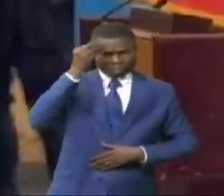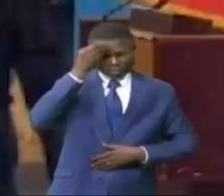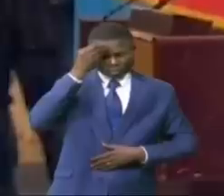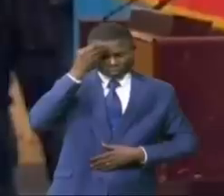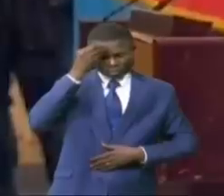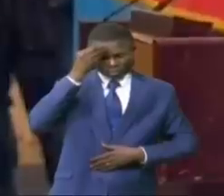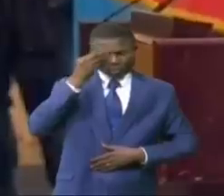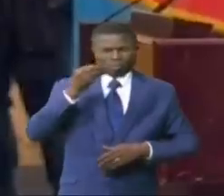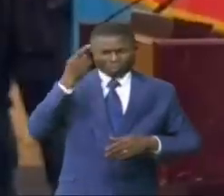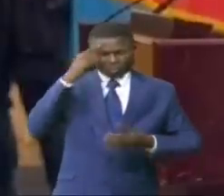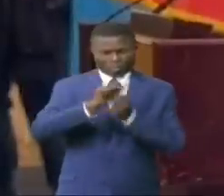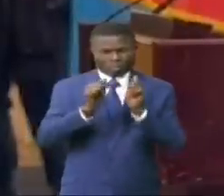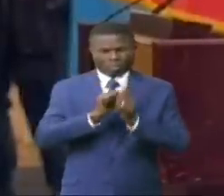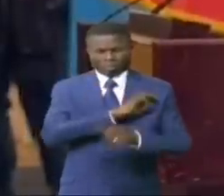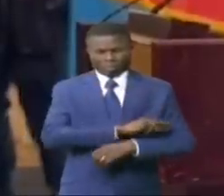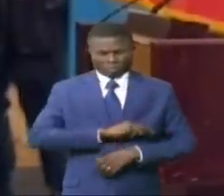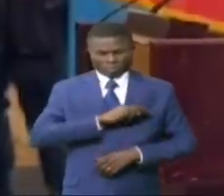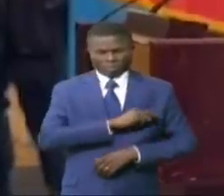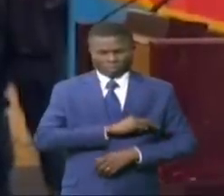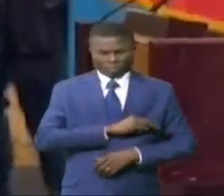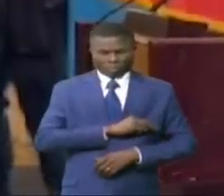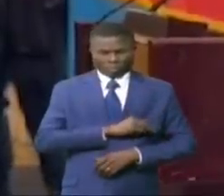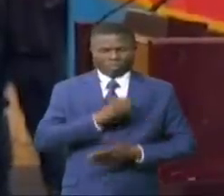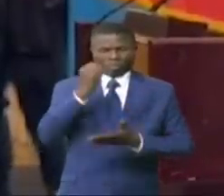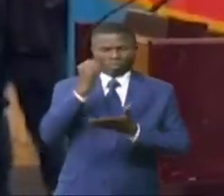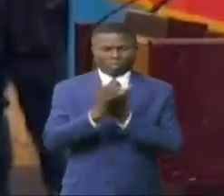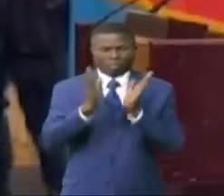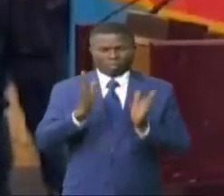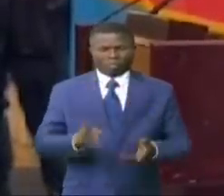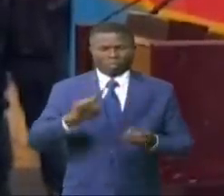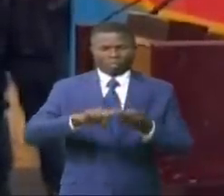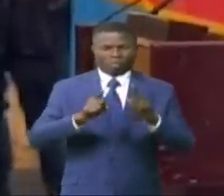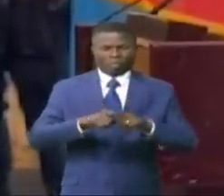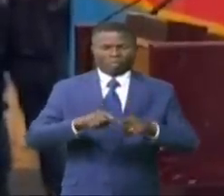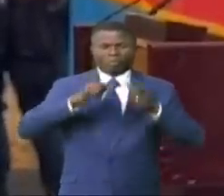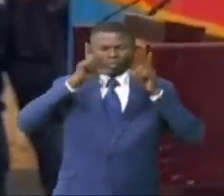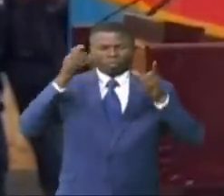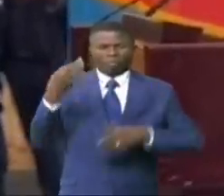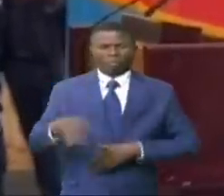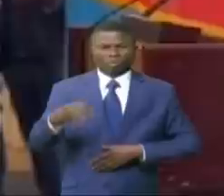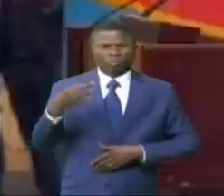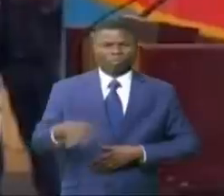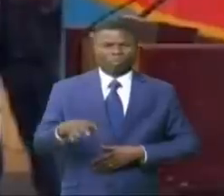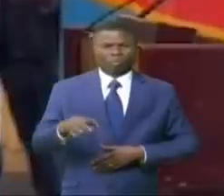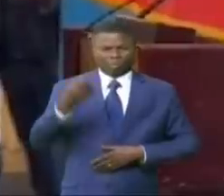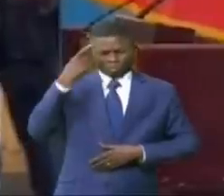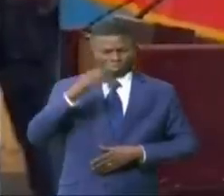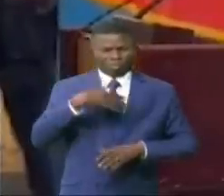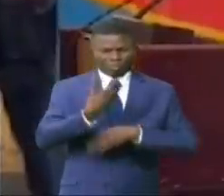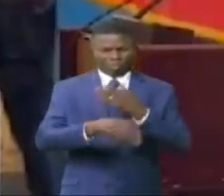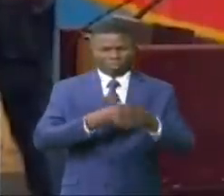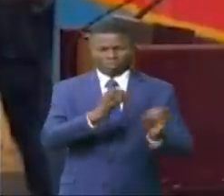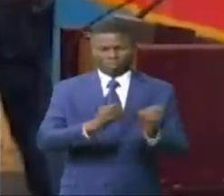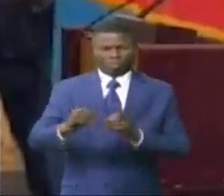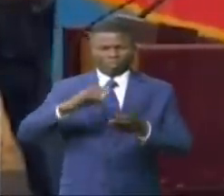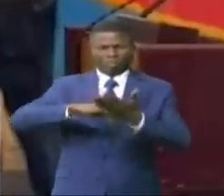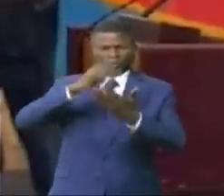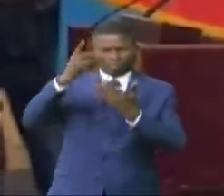moral, technique et diplomatique de nos amis francophones pour la réalisation de ces